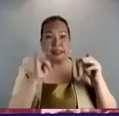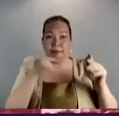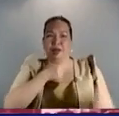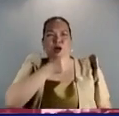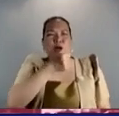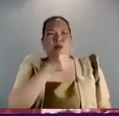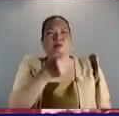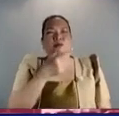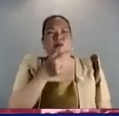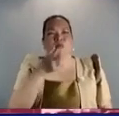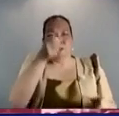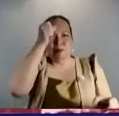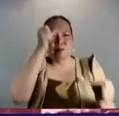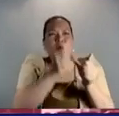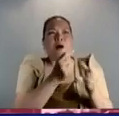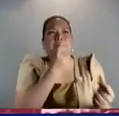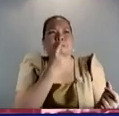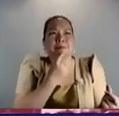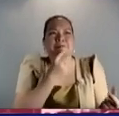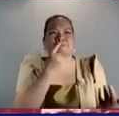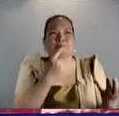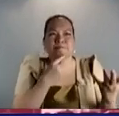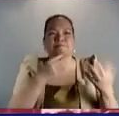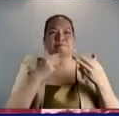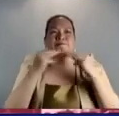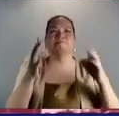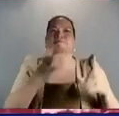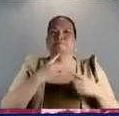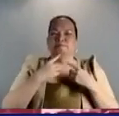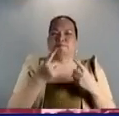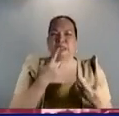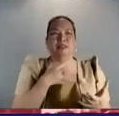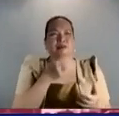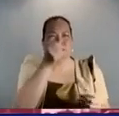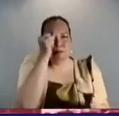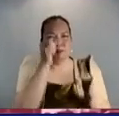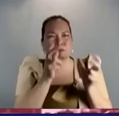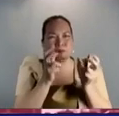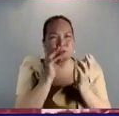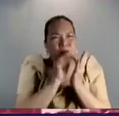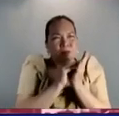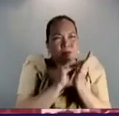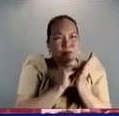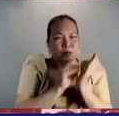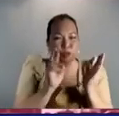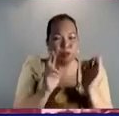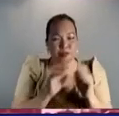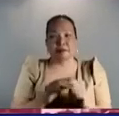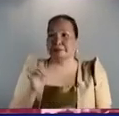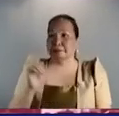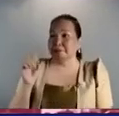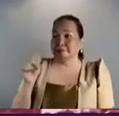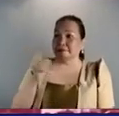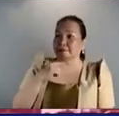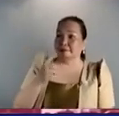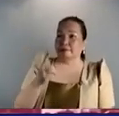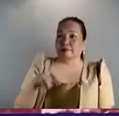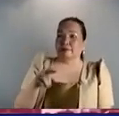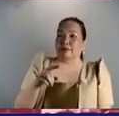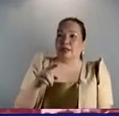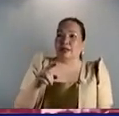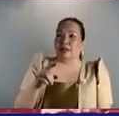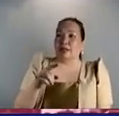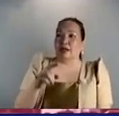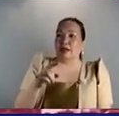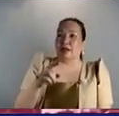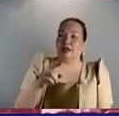gusto namin tandaan yung mga ganun, di ba, mga binibitawang pananalita, di ba? Oh, well, ayon po doon sa press release nila eh, maiksi